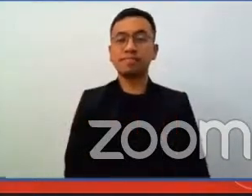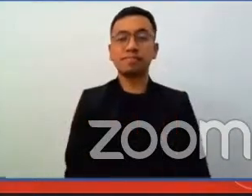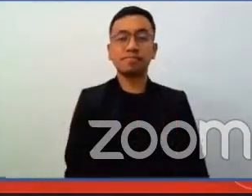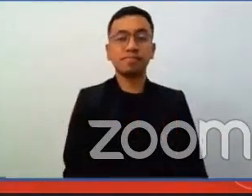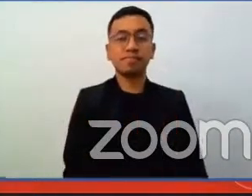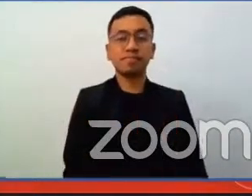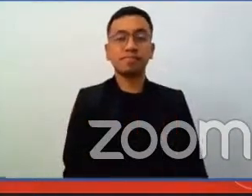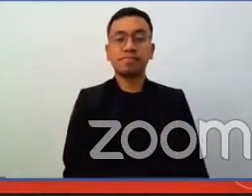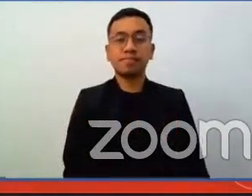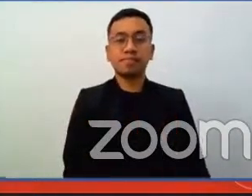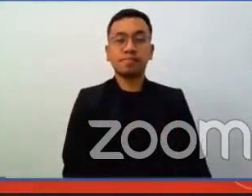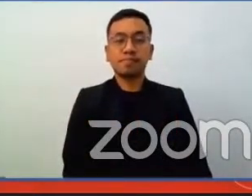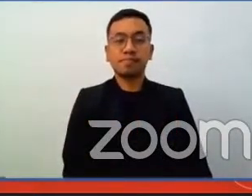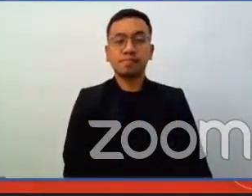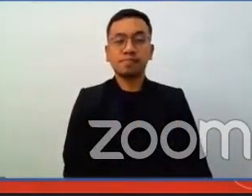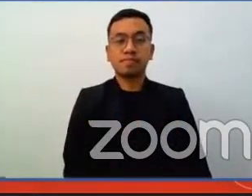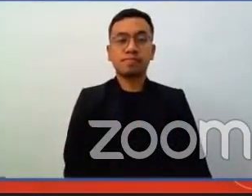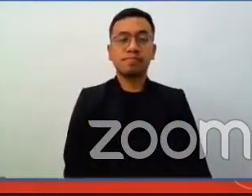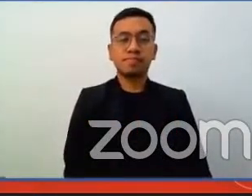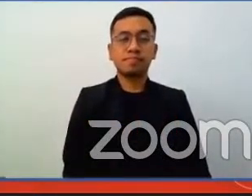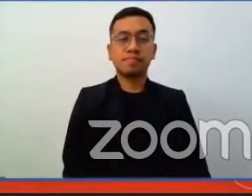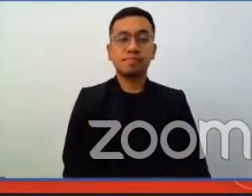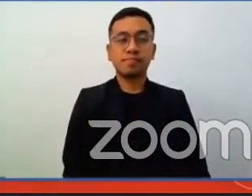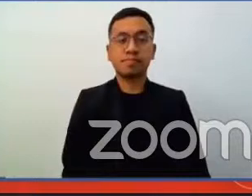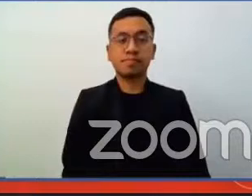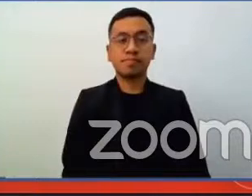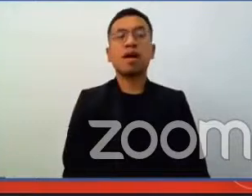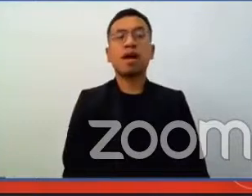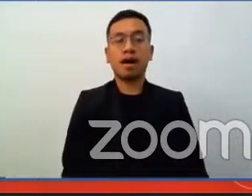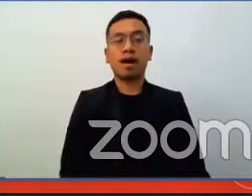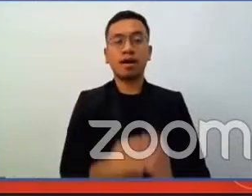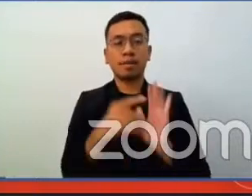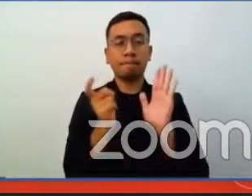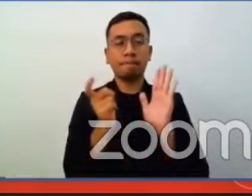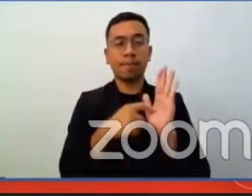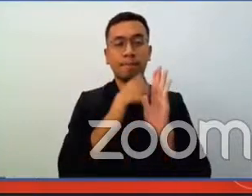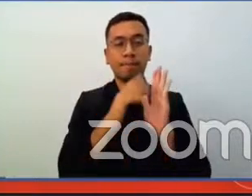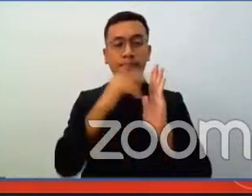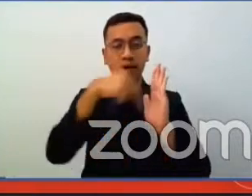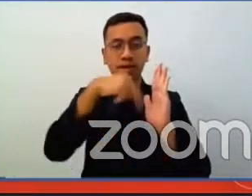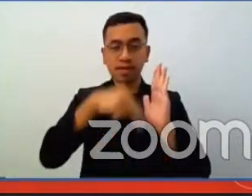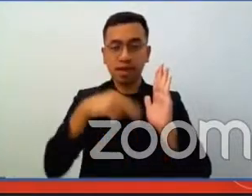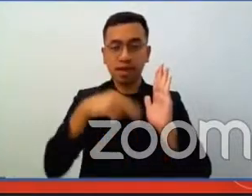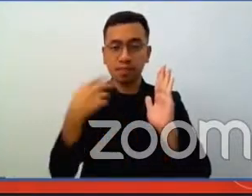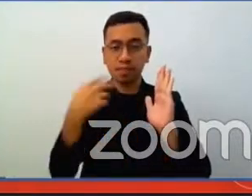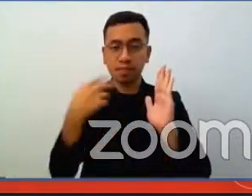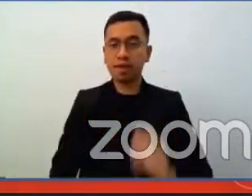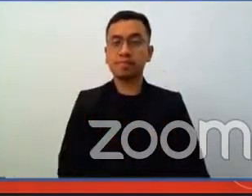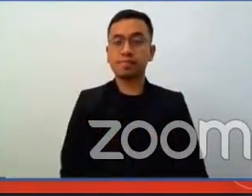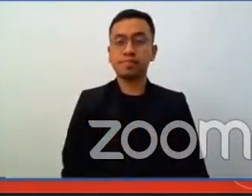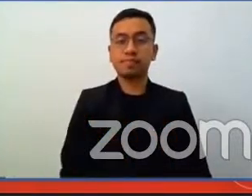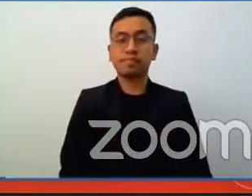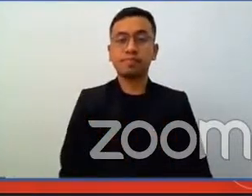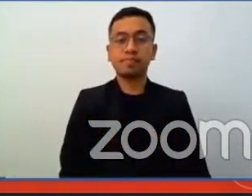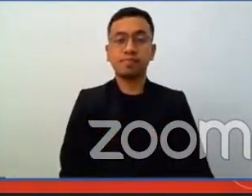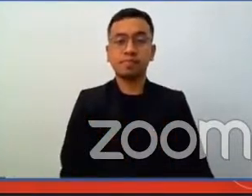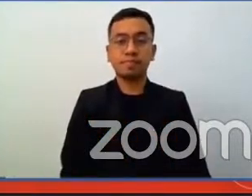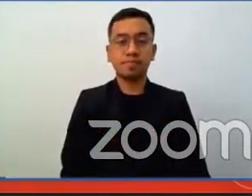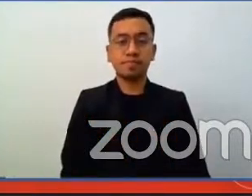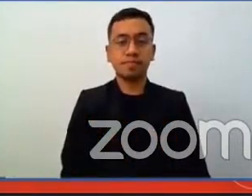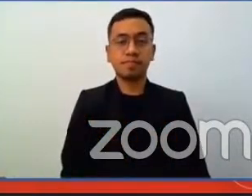Oke. Oke, baca. Nah, seperti ini Bapak Ibu. Nah,